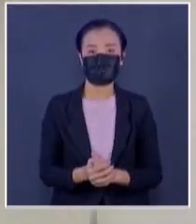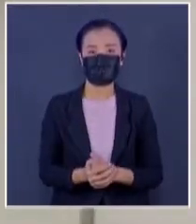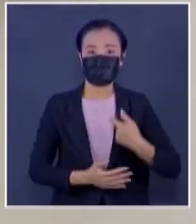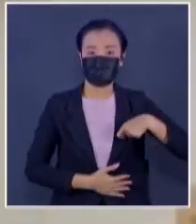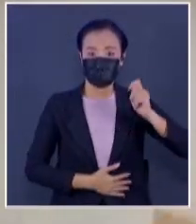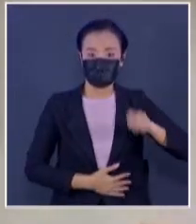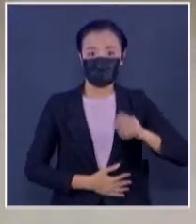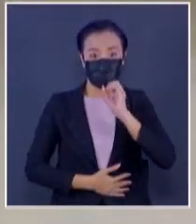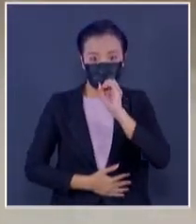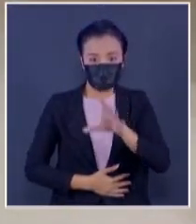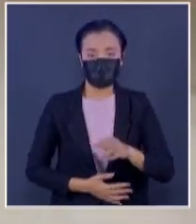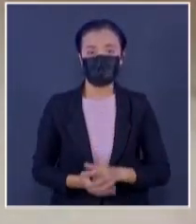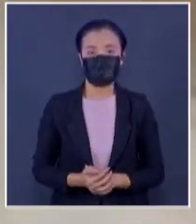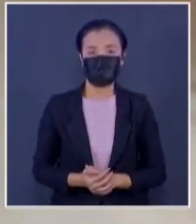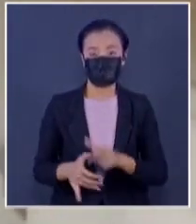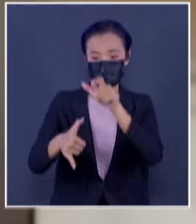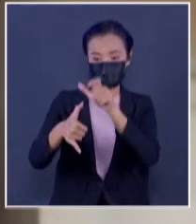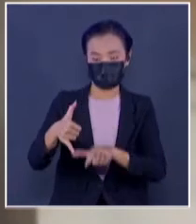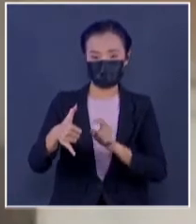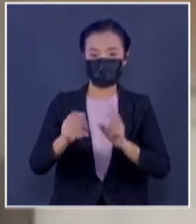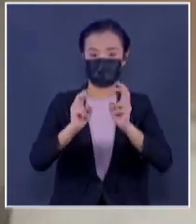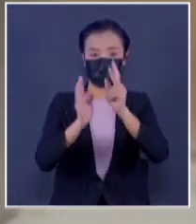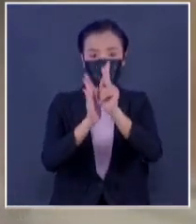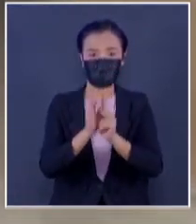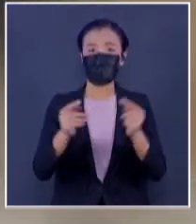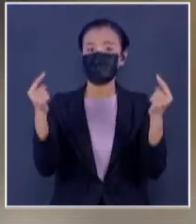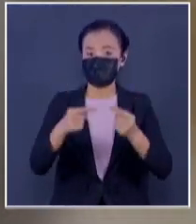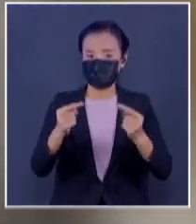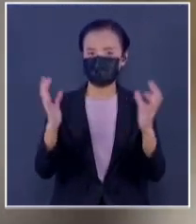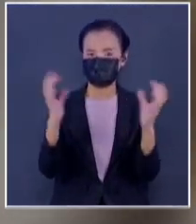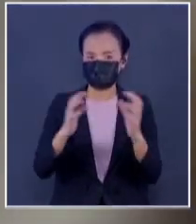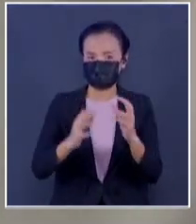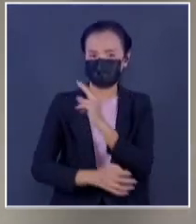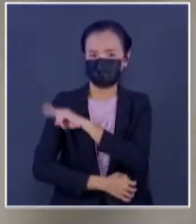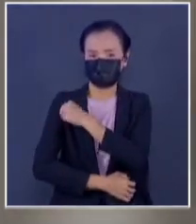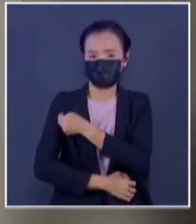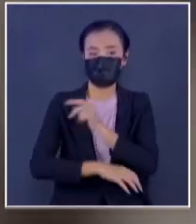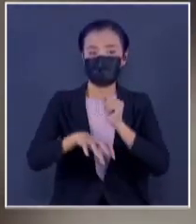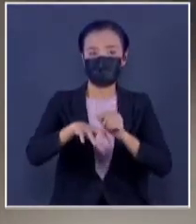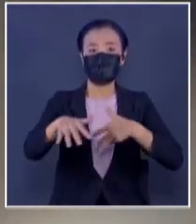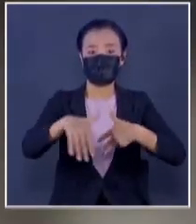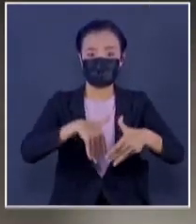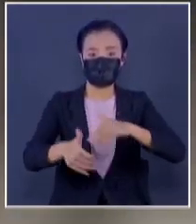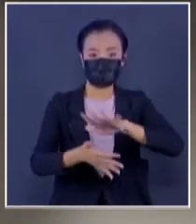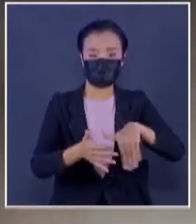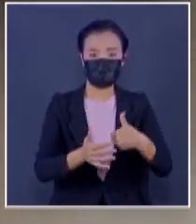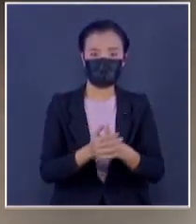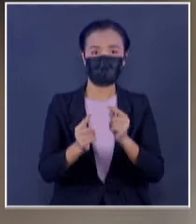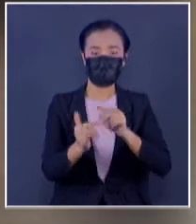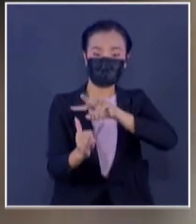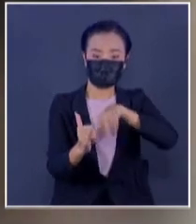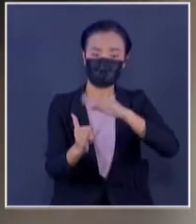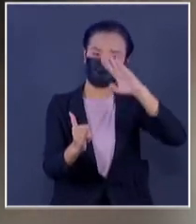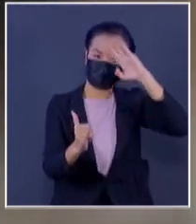สารอย่างระบุด้วยนะคะบอกว่าพฤติการณ์แห่งคดีเป็นการทะเลาะวิวาทหรือโรงพยาบาลอันเป็นสาธารณสถานที่มีไว้สำหรับ